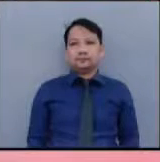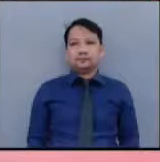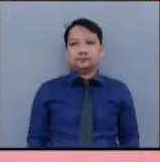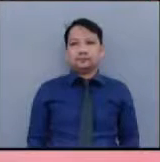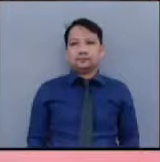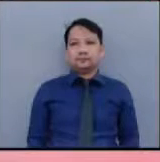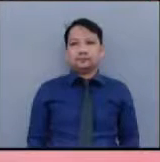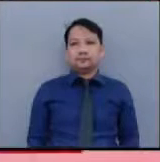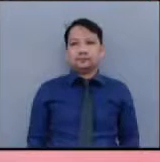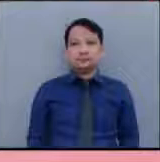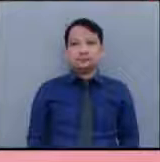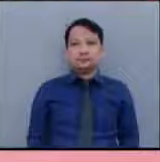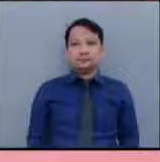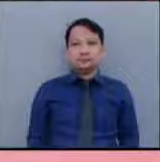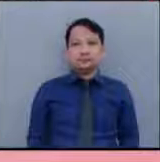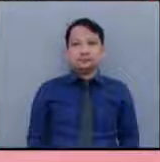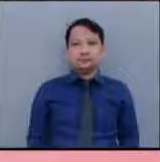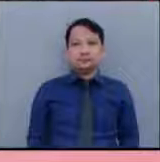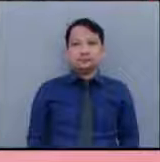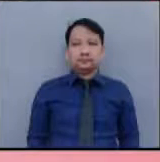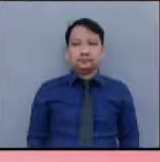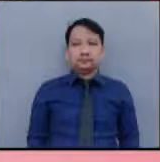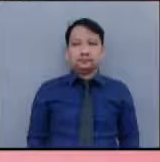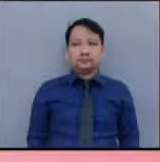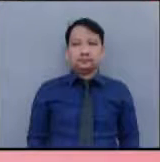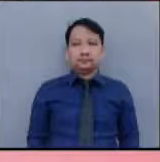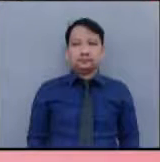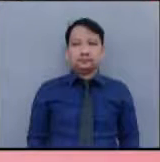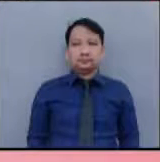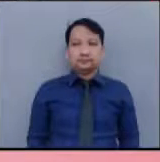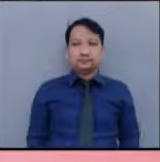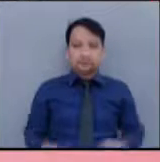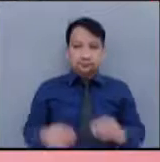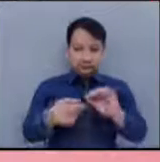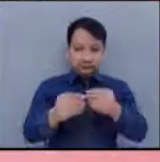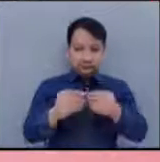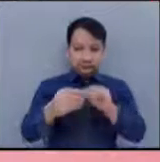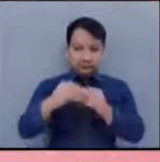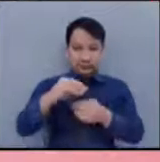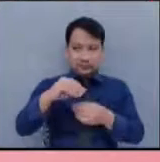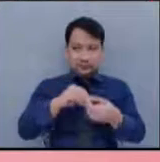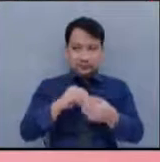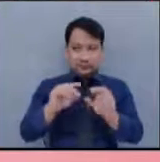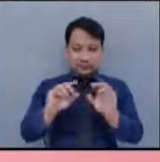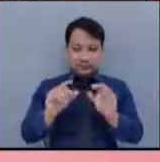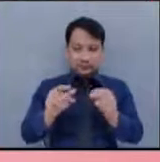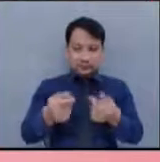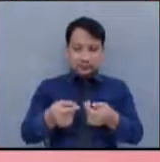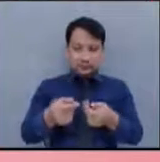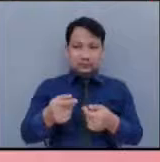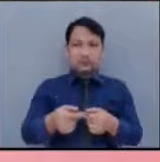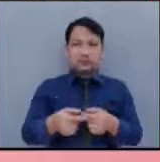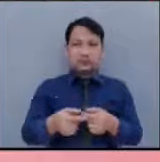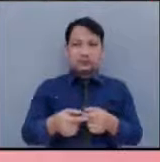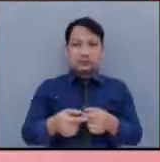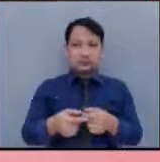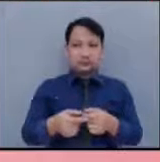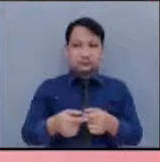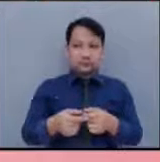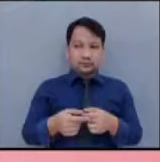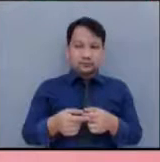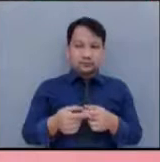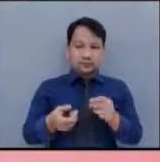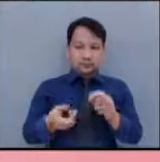step. Gagawin mo ulit sa likod. Tama ba ako? Ayan. Yan. Sa likod. Uulitin mo yung ginawa mo. So, back to back. Back to back